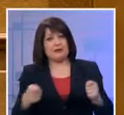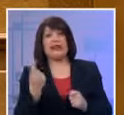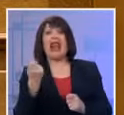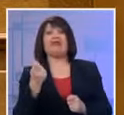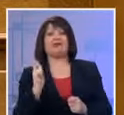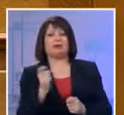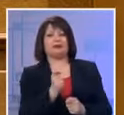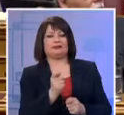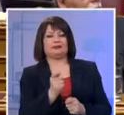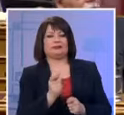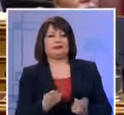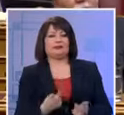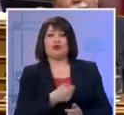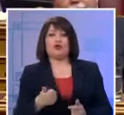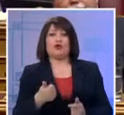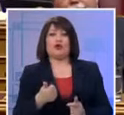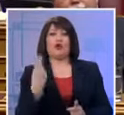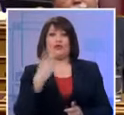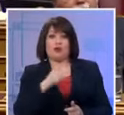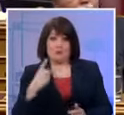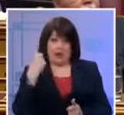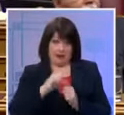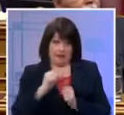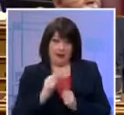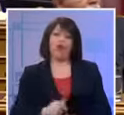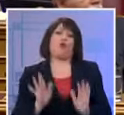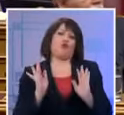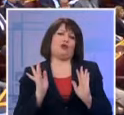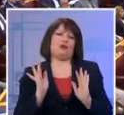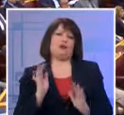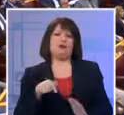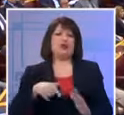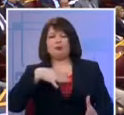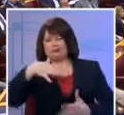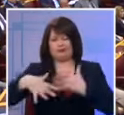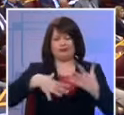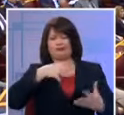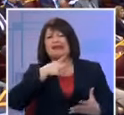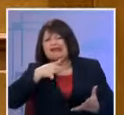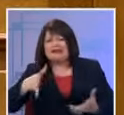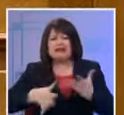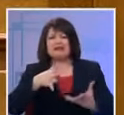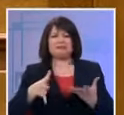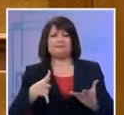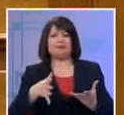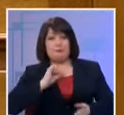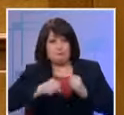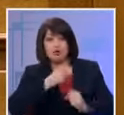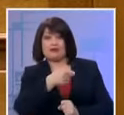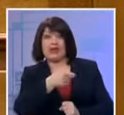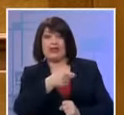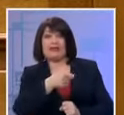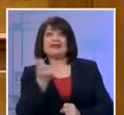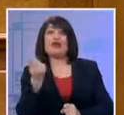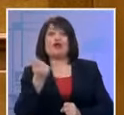ρευστότητα. Όχι όμως για 15 μέρες ή για ένα μήνα. Γιατί αυτή η σαλαμοποίηση που επιχειρείται είναι εκείνο το οποίο σκοτώνει